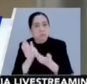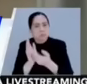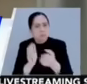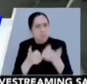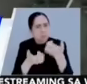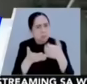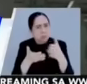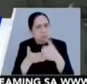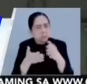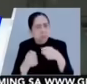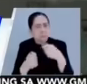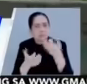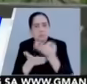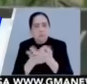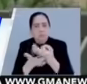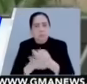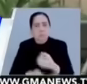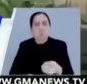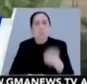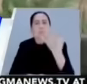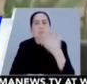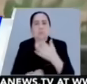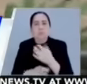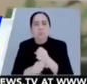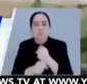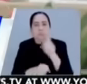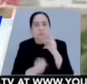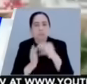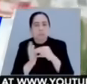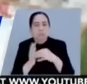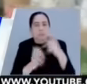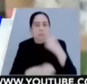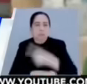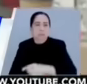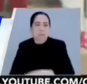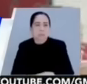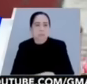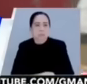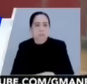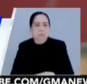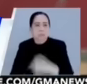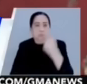pondo. Bari, magkano po lumalabas yung 1 million per day in 11 days?